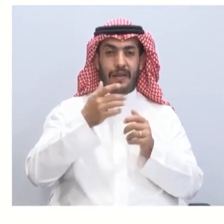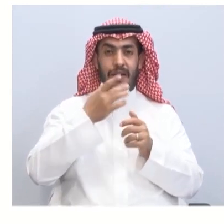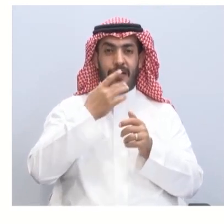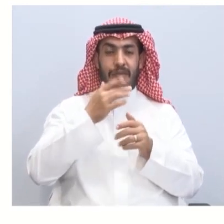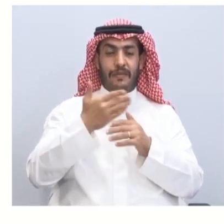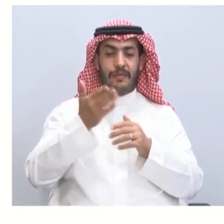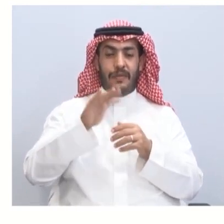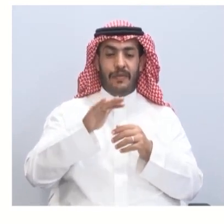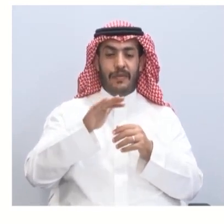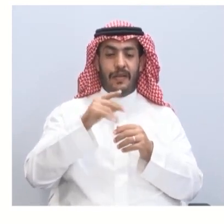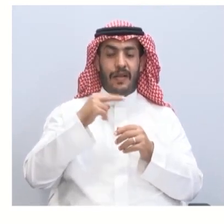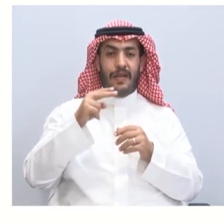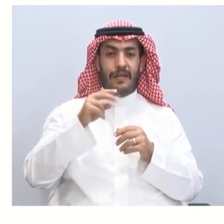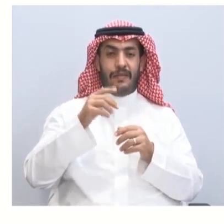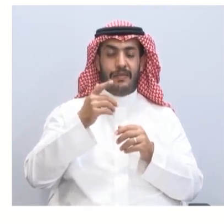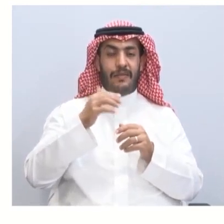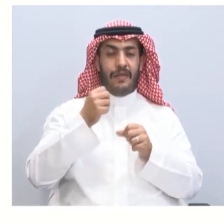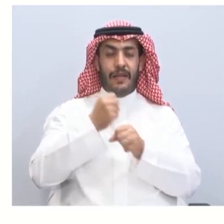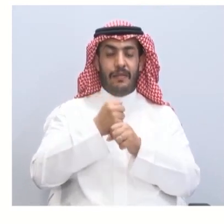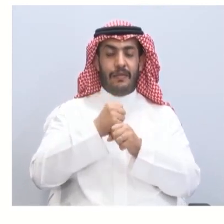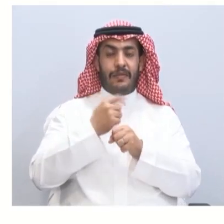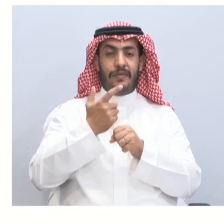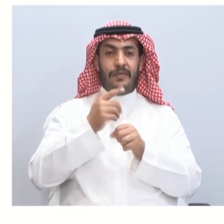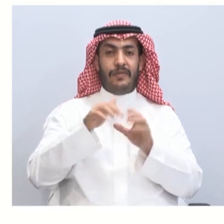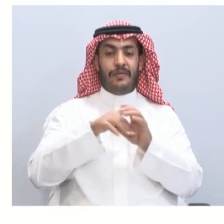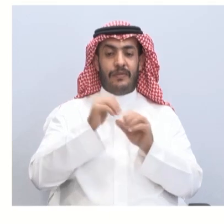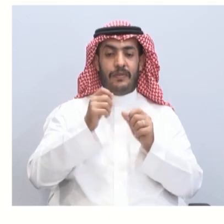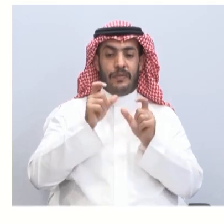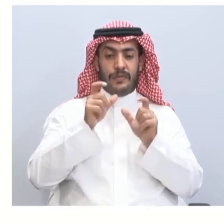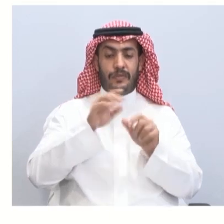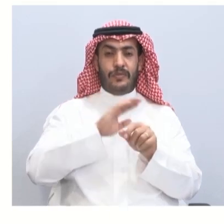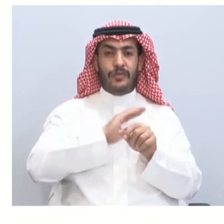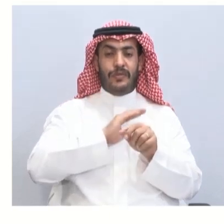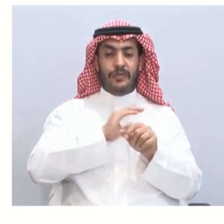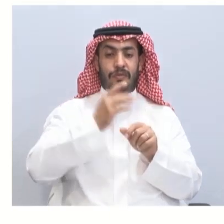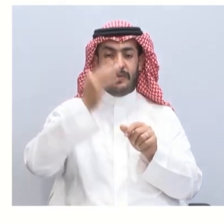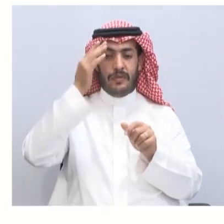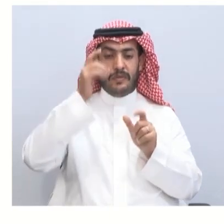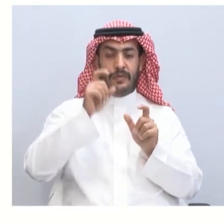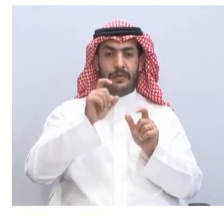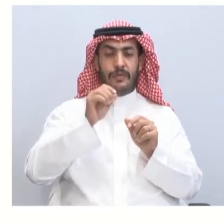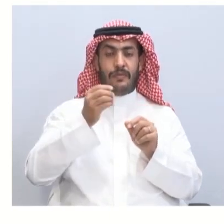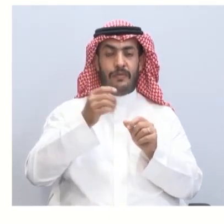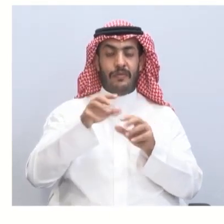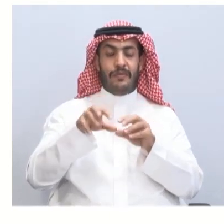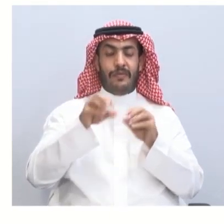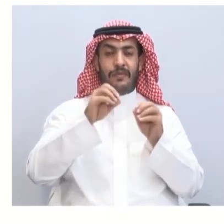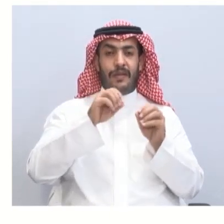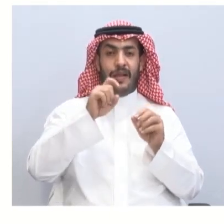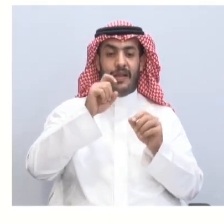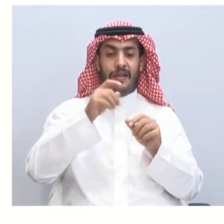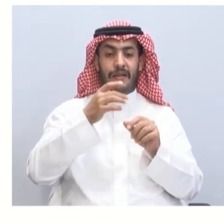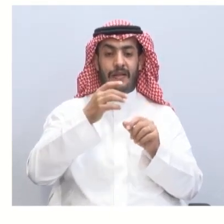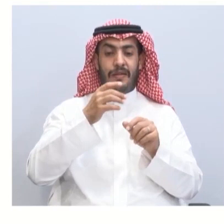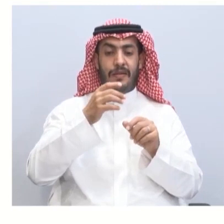الرياض بعد وفاه اخيه ماذا فعل خرج بجيش ابنائه او على راس جيش متوجها الى